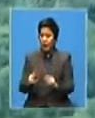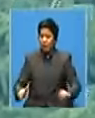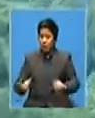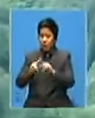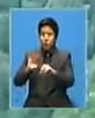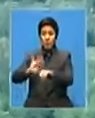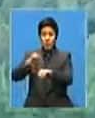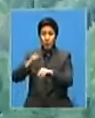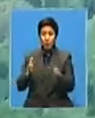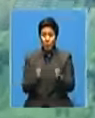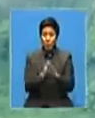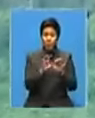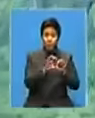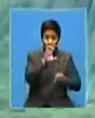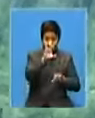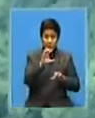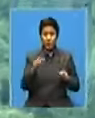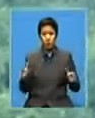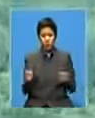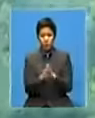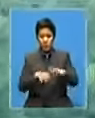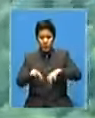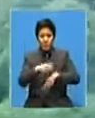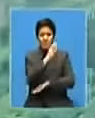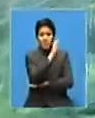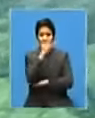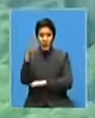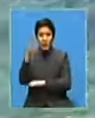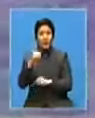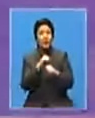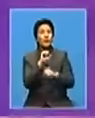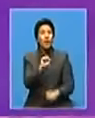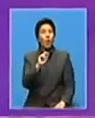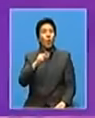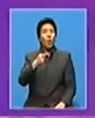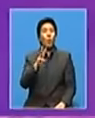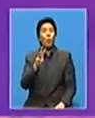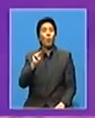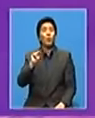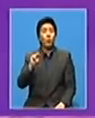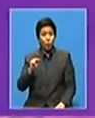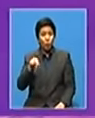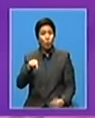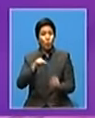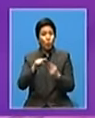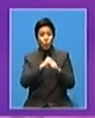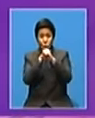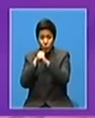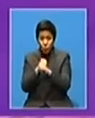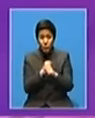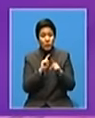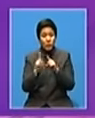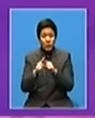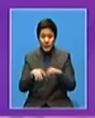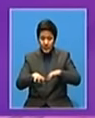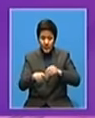ร่วมกับกระทรวงมหาดไทยก็จะเดินหน้าจัดพื้นที่ป่าสงวนอีกจำนวน 53,872 ไร่นะครับรวมไปถึง